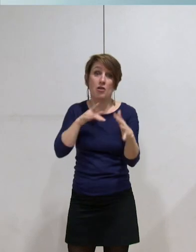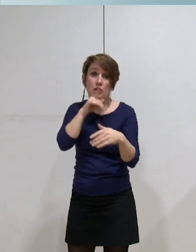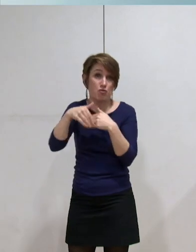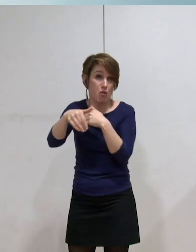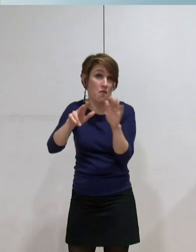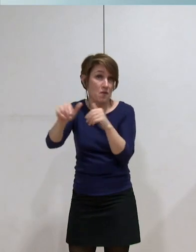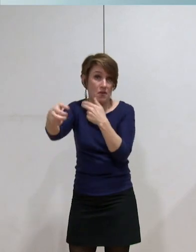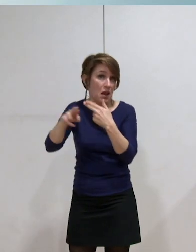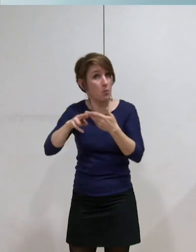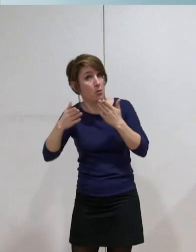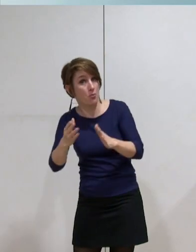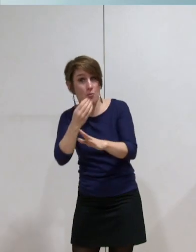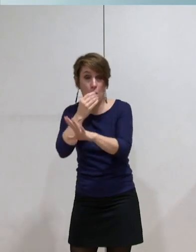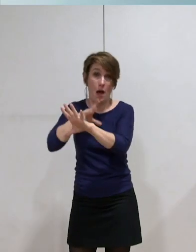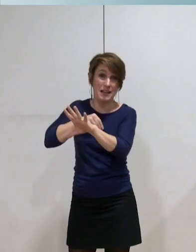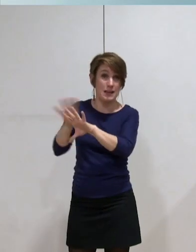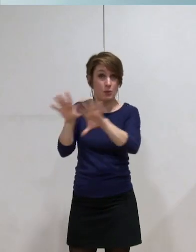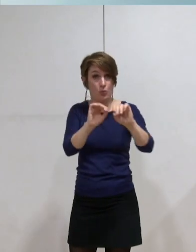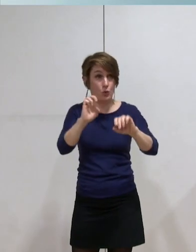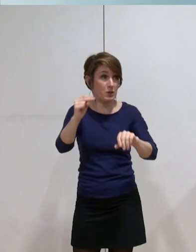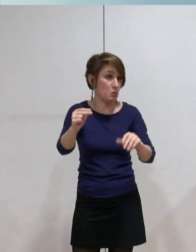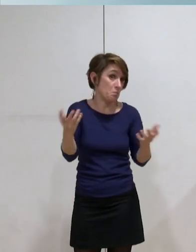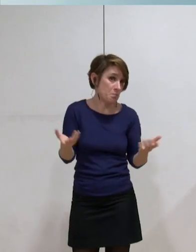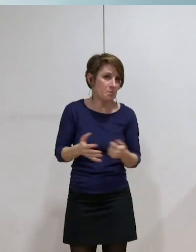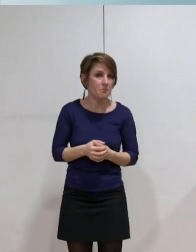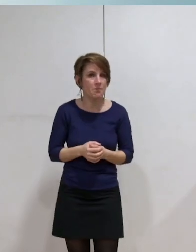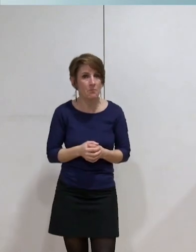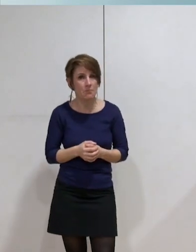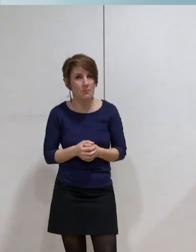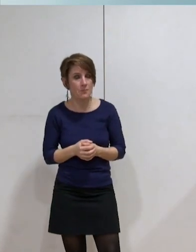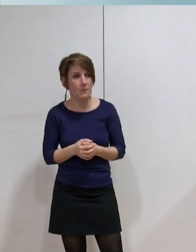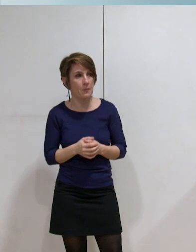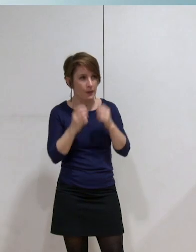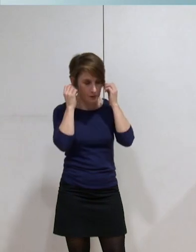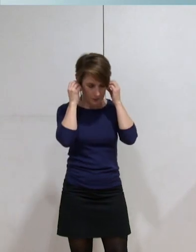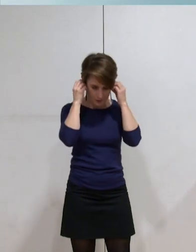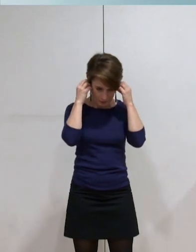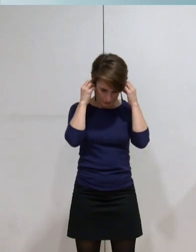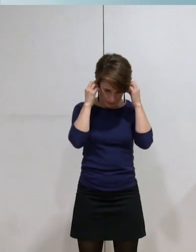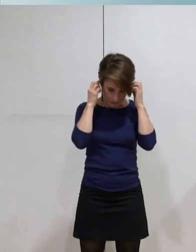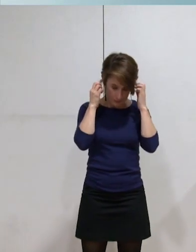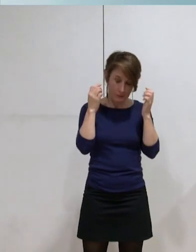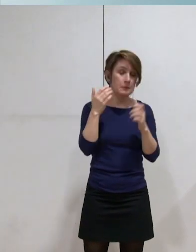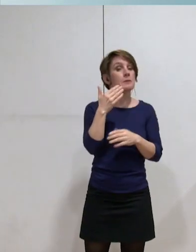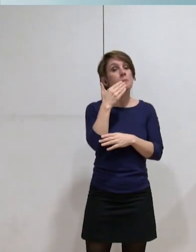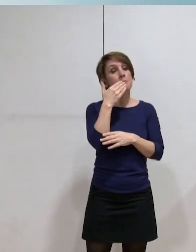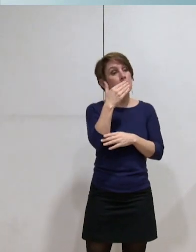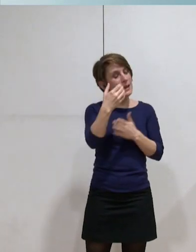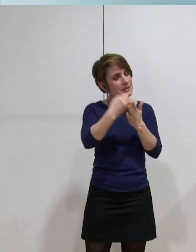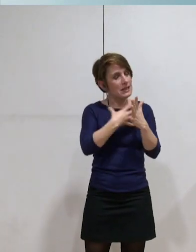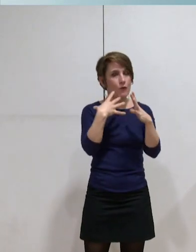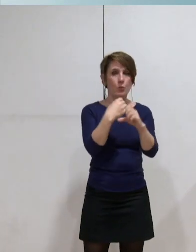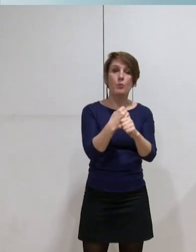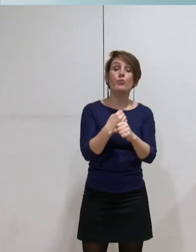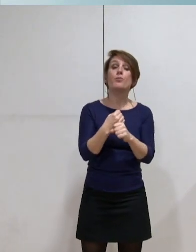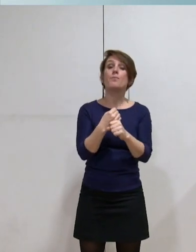viennent pour savoir s'ils acceptent ou pas la proposition qu'on leur a faite merci pour ce point je mets